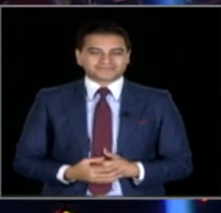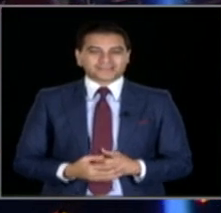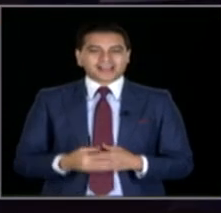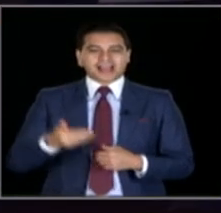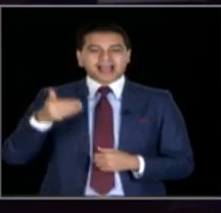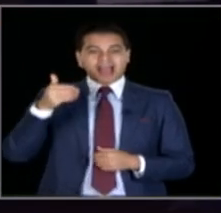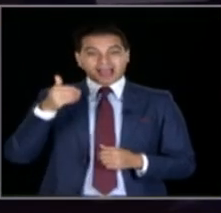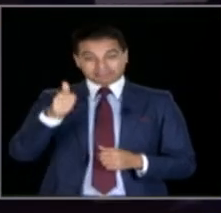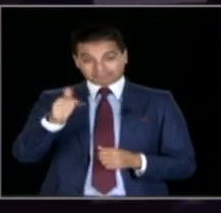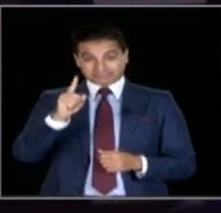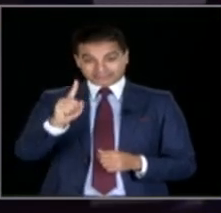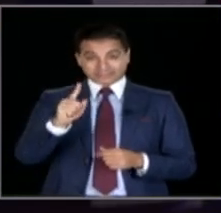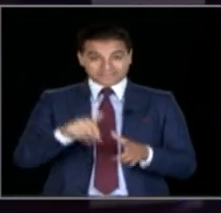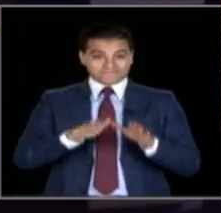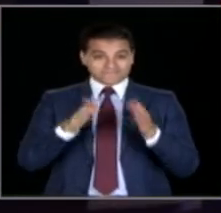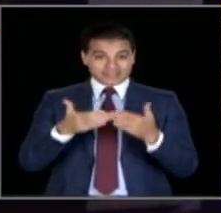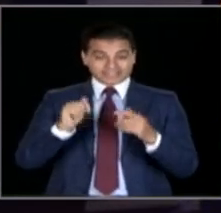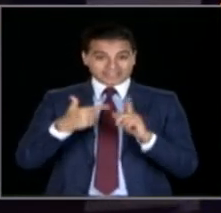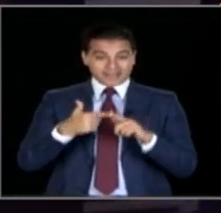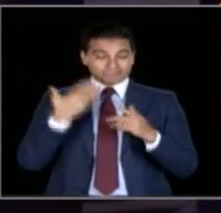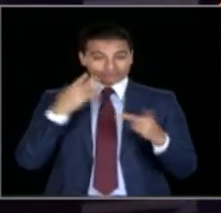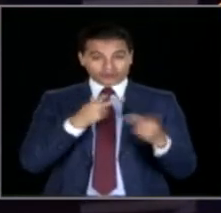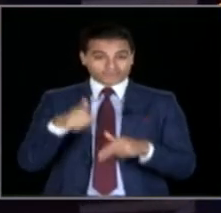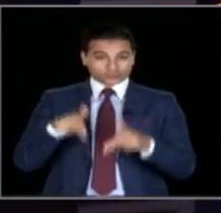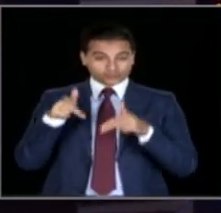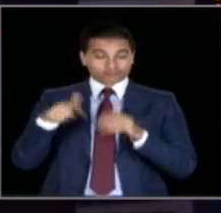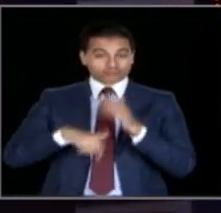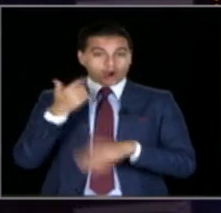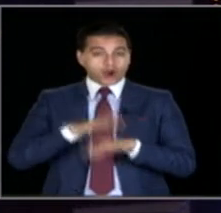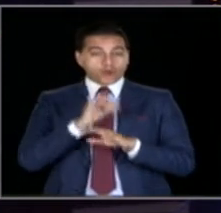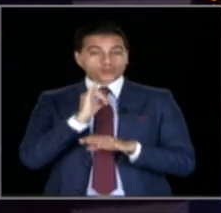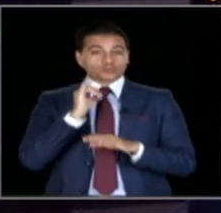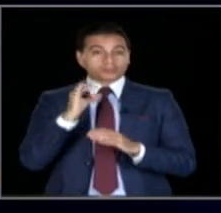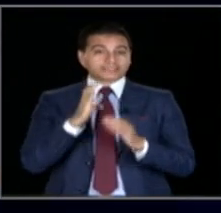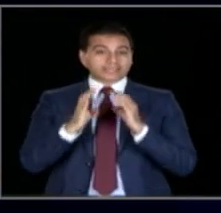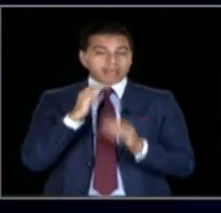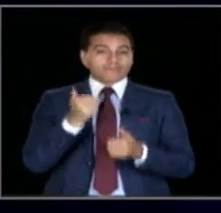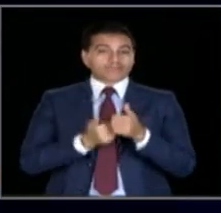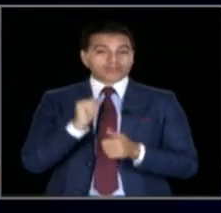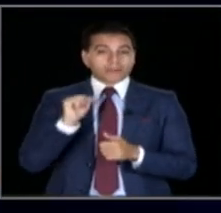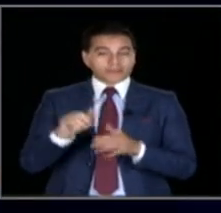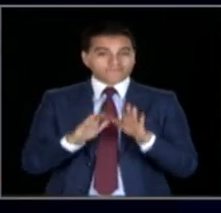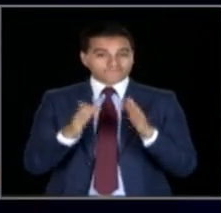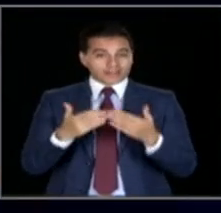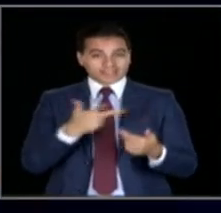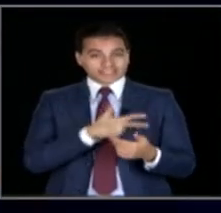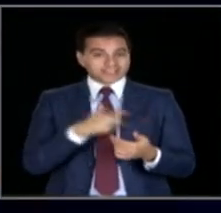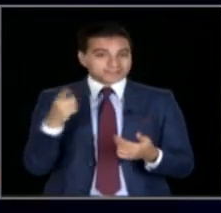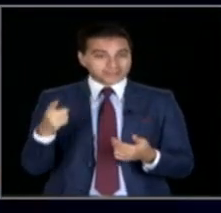أما الفريق الثاني واللي مشرفنا في الاستوديو حصلوا على 500 نقطة إجابات صحيحة. نحيي كلها